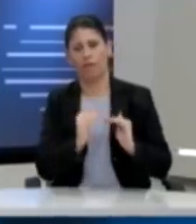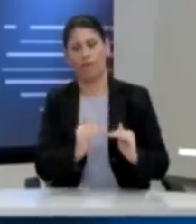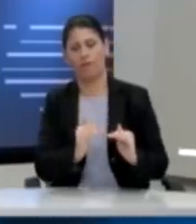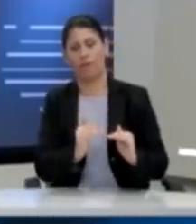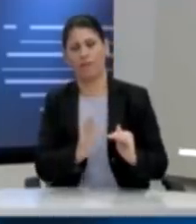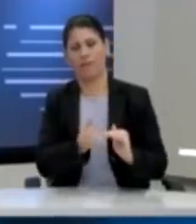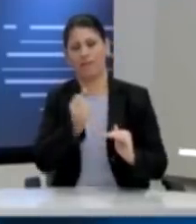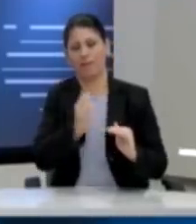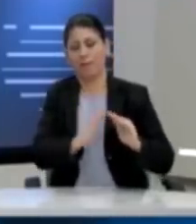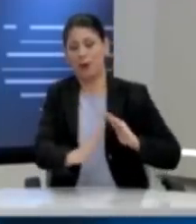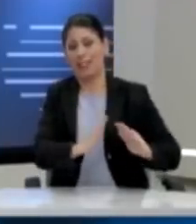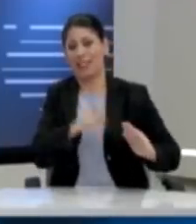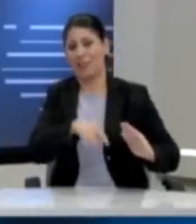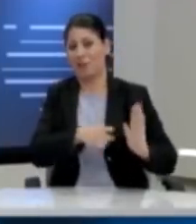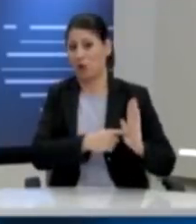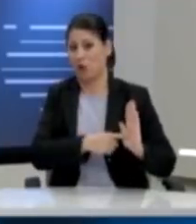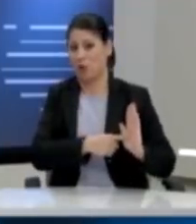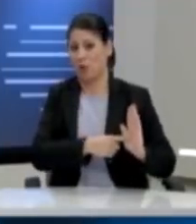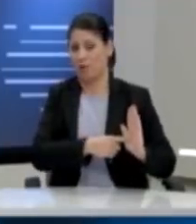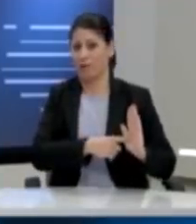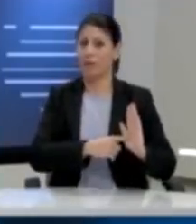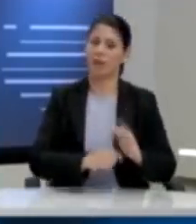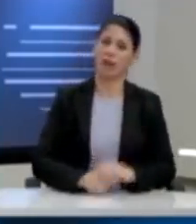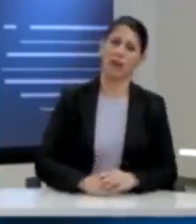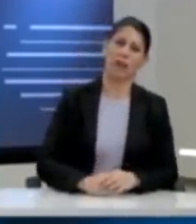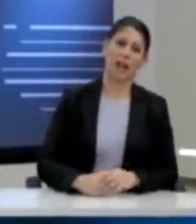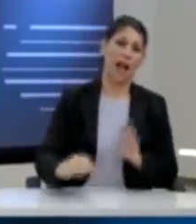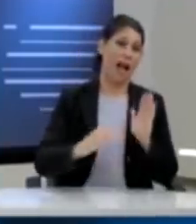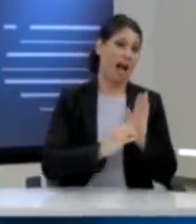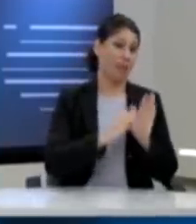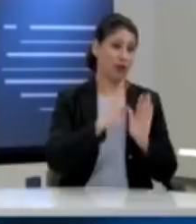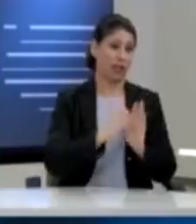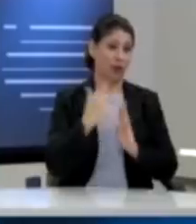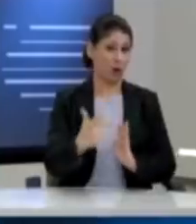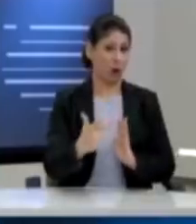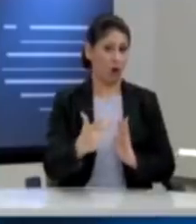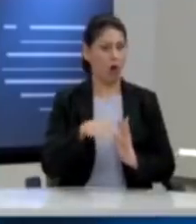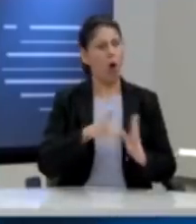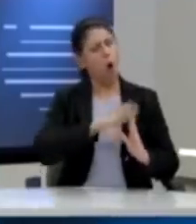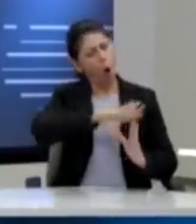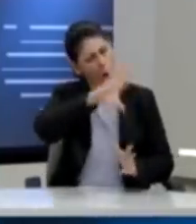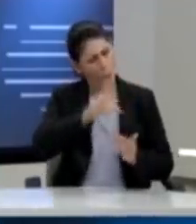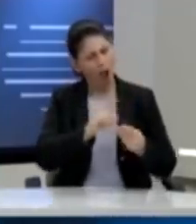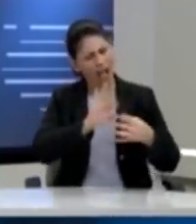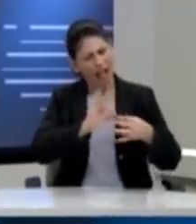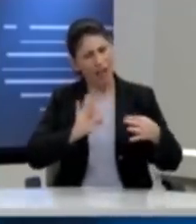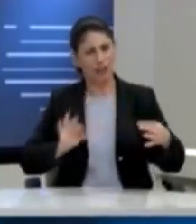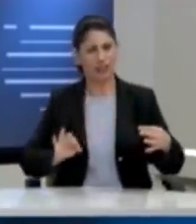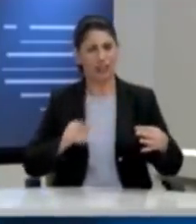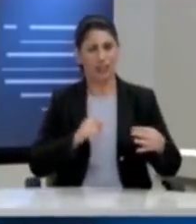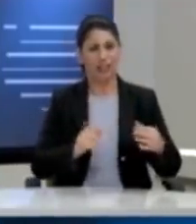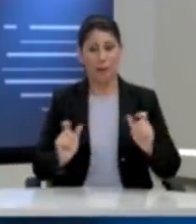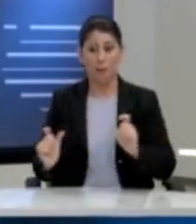διατηρείτε. Άρθρο 48. Όλα έχουν μια ενότητα. Δεν είναι τυχαία. Κατάσταση